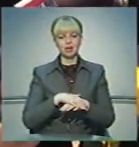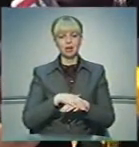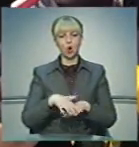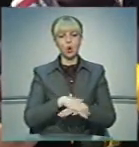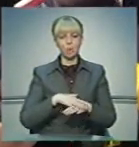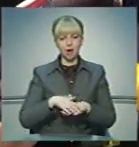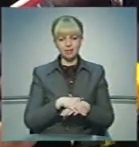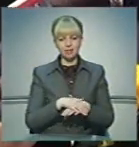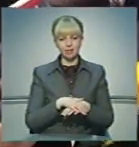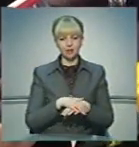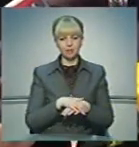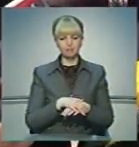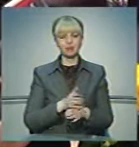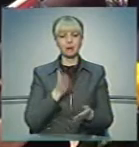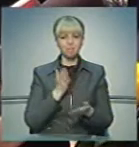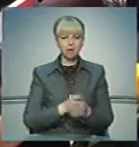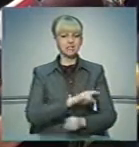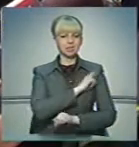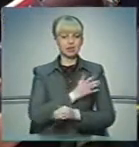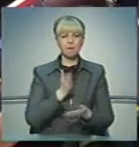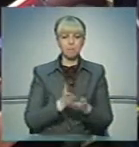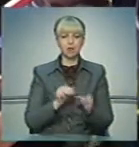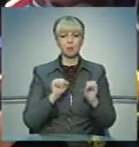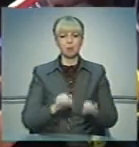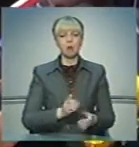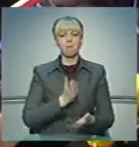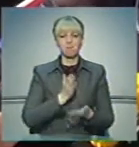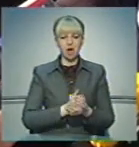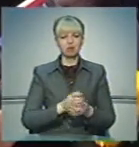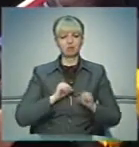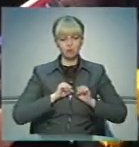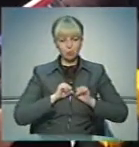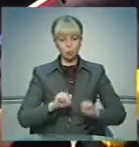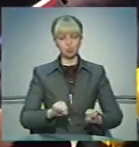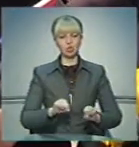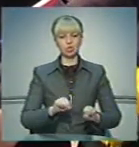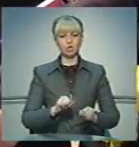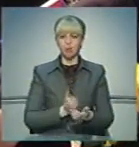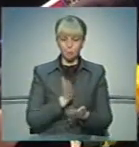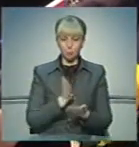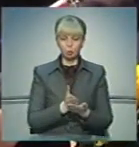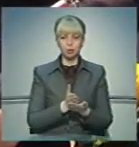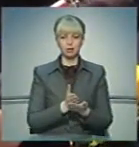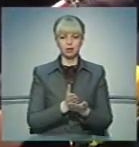громаді, мала силу, мала можливість, мала мужність бути